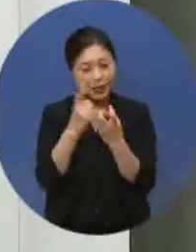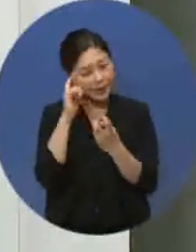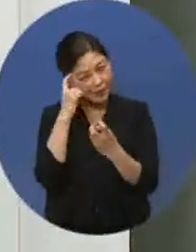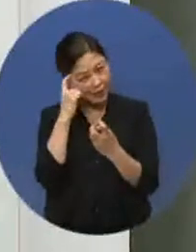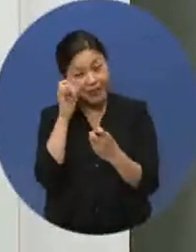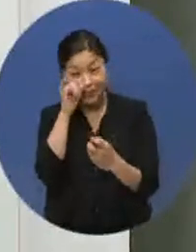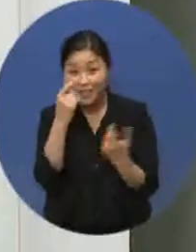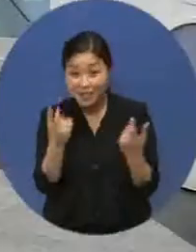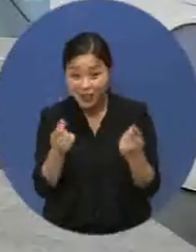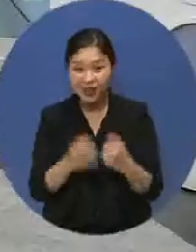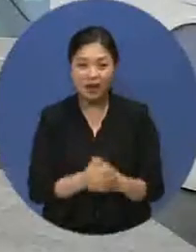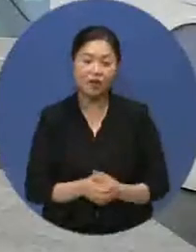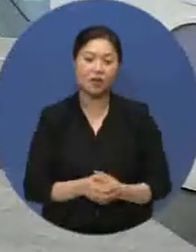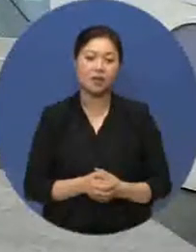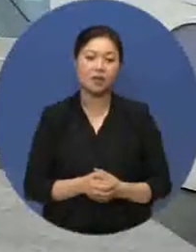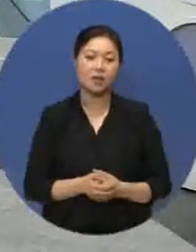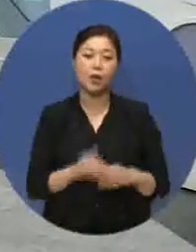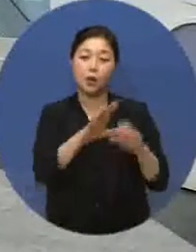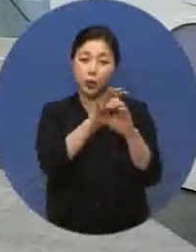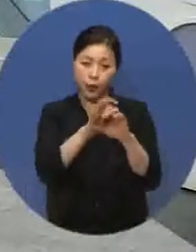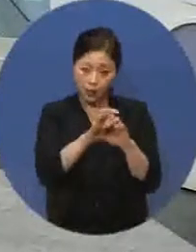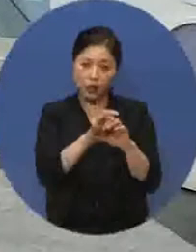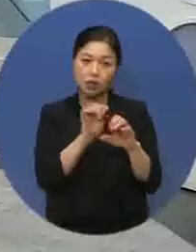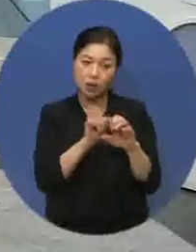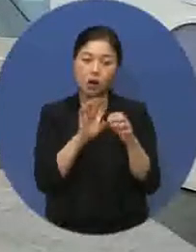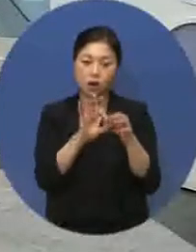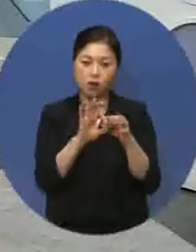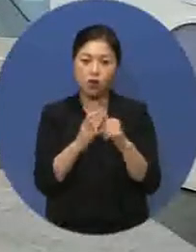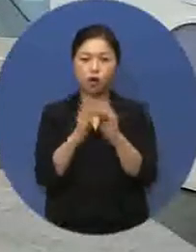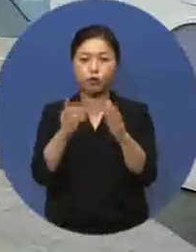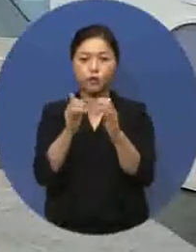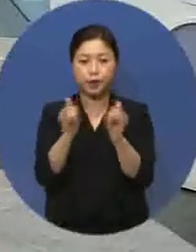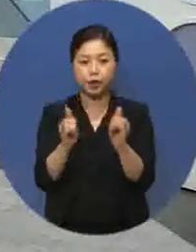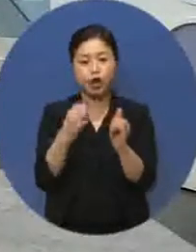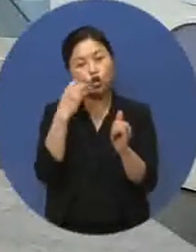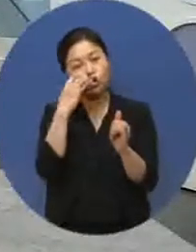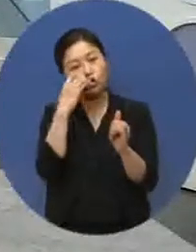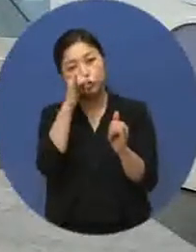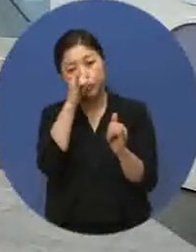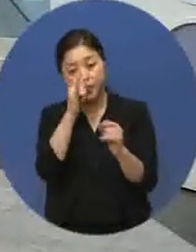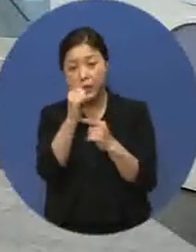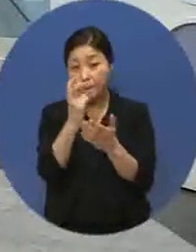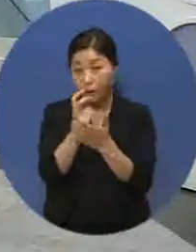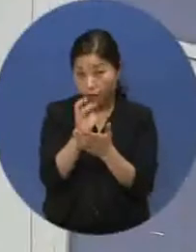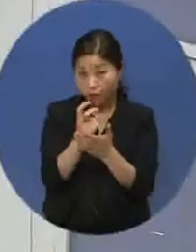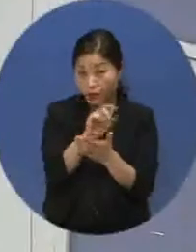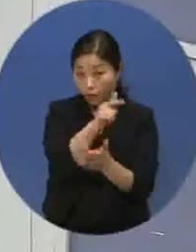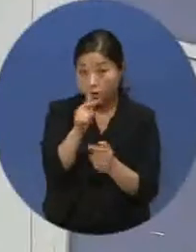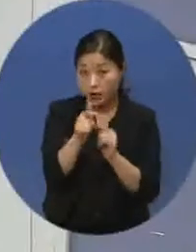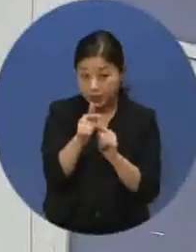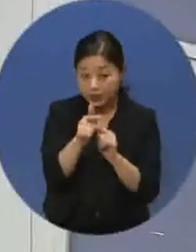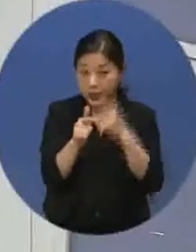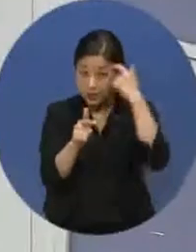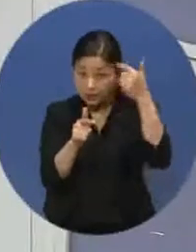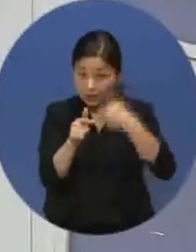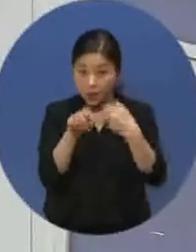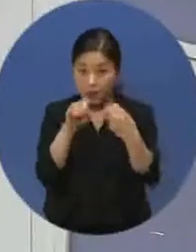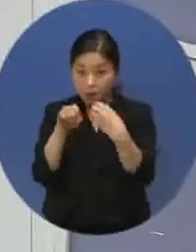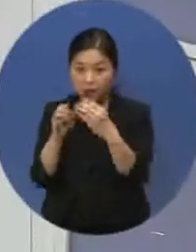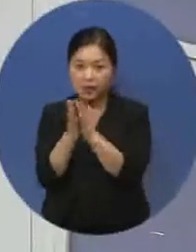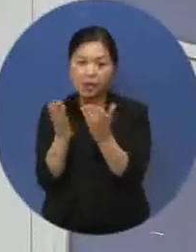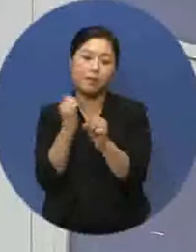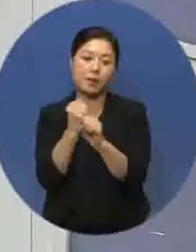계시겠죠. 네. 저희가 또 코로나와 관련돼서 국민들이 궁금해하는 점에 대한 법률적인 측면에서 그 Q&A 집을